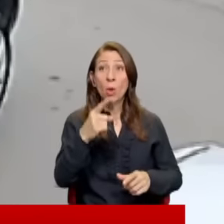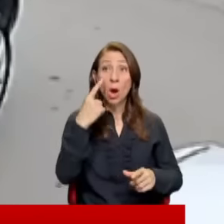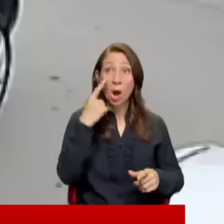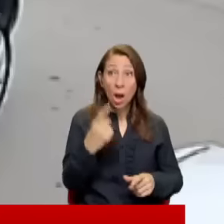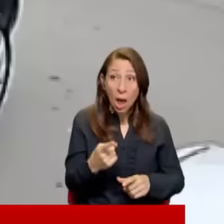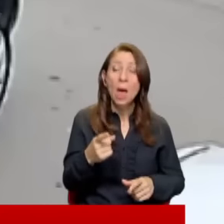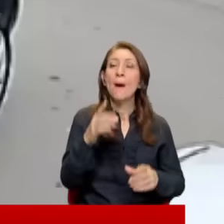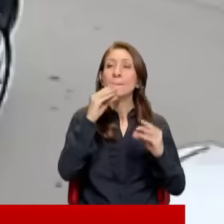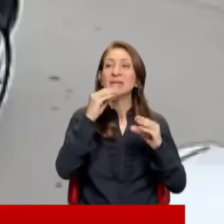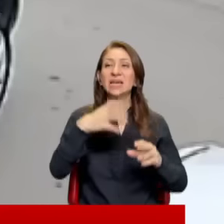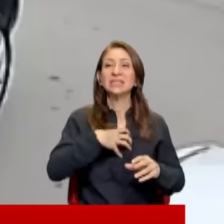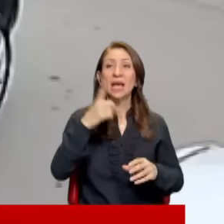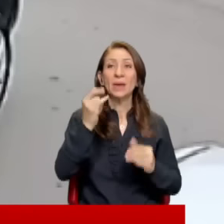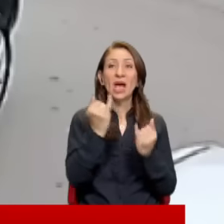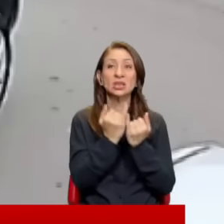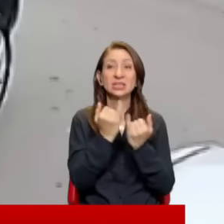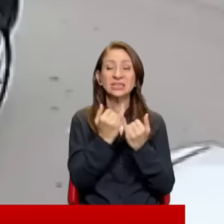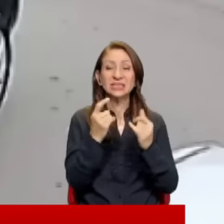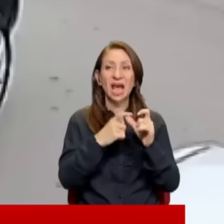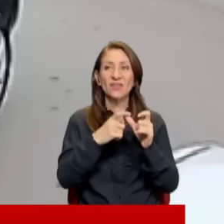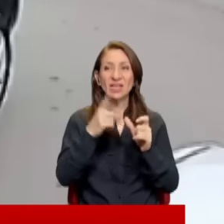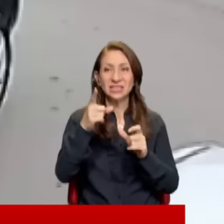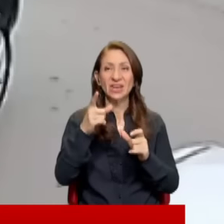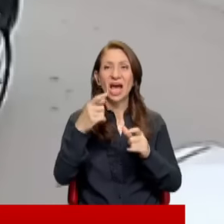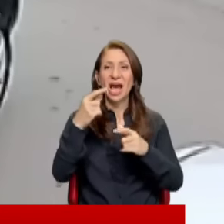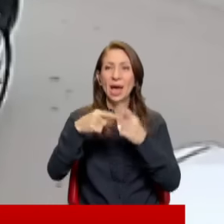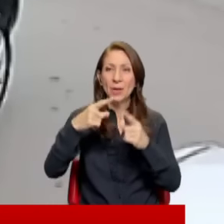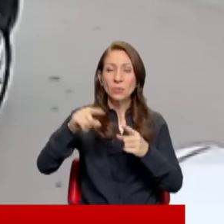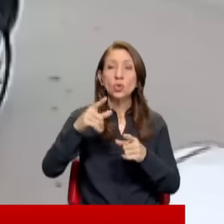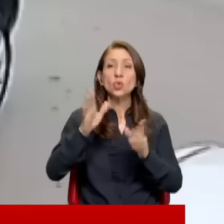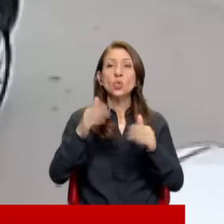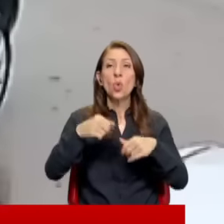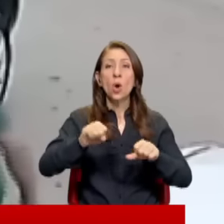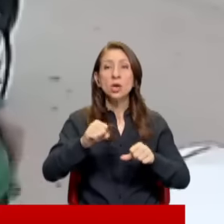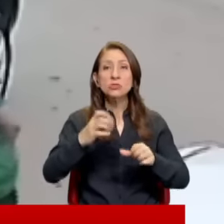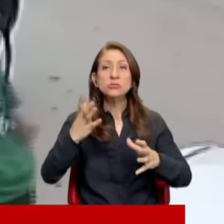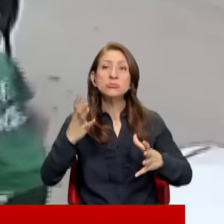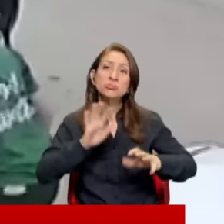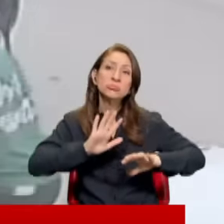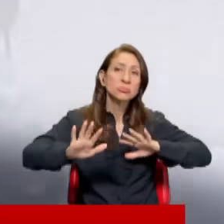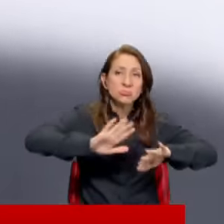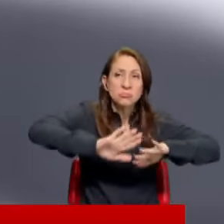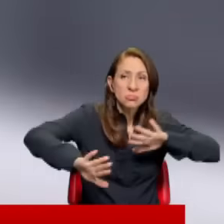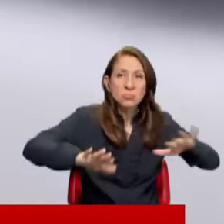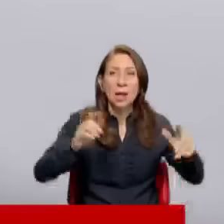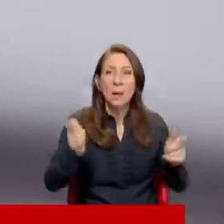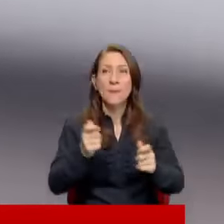üzerine pastane sahibinin kardeşi Servet Korkmaz ve yakınları kui güç kullanarak